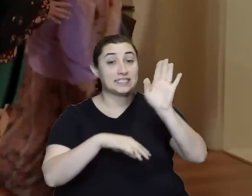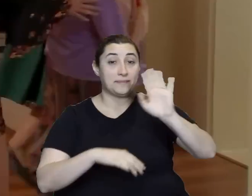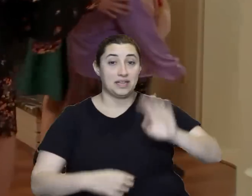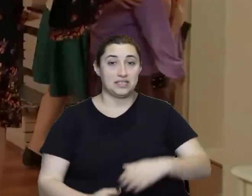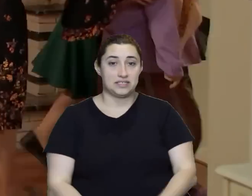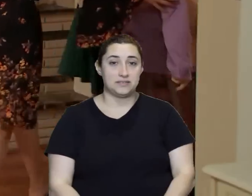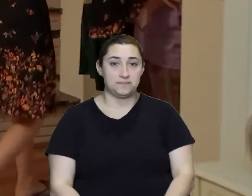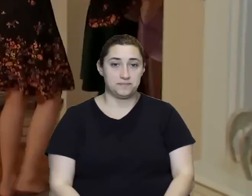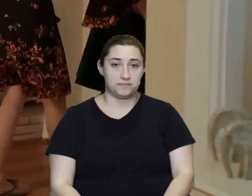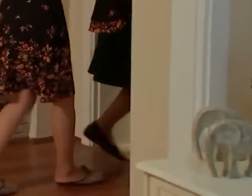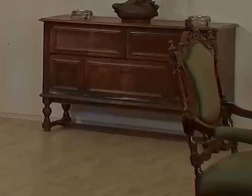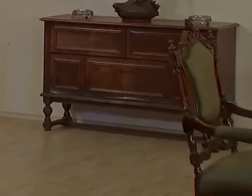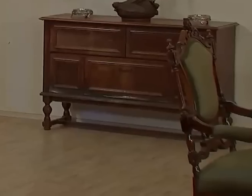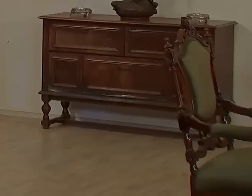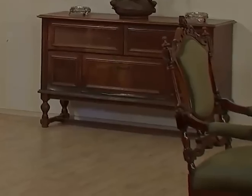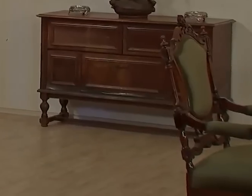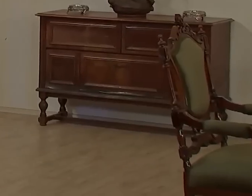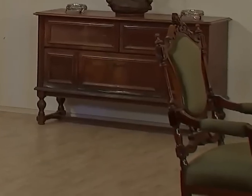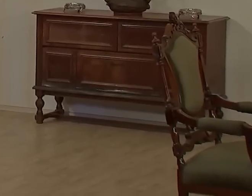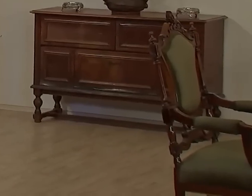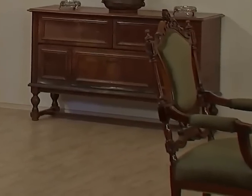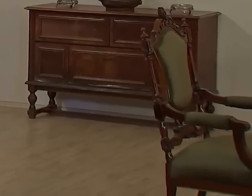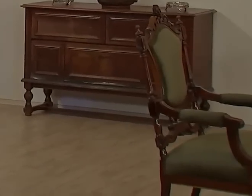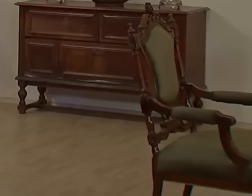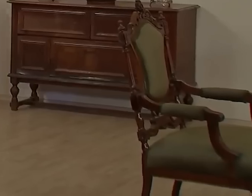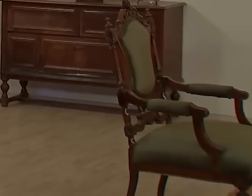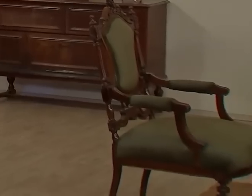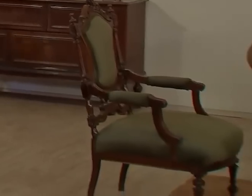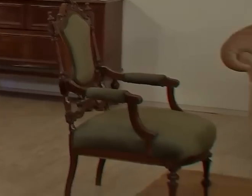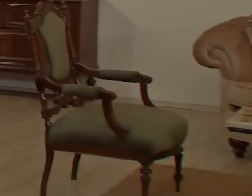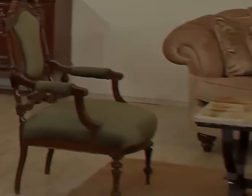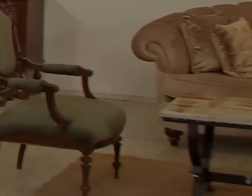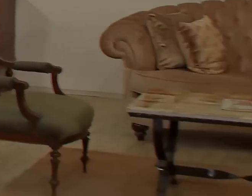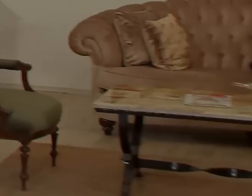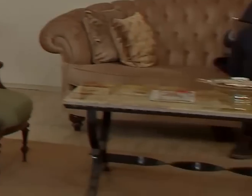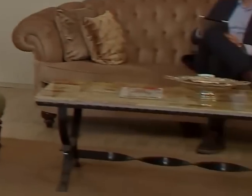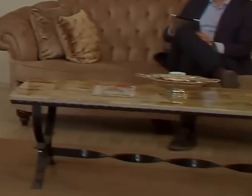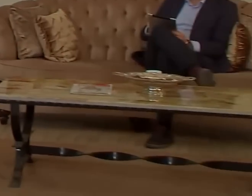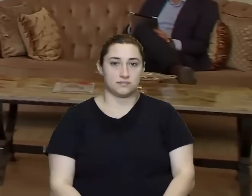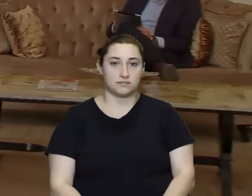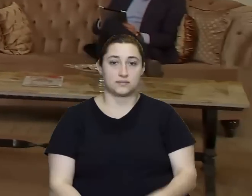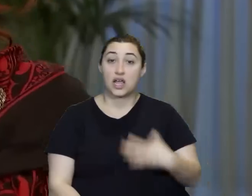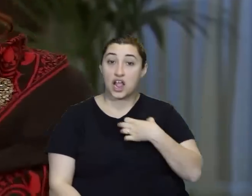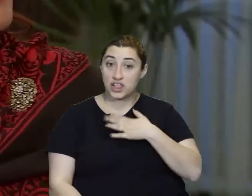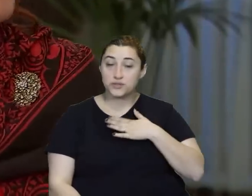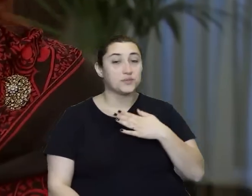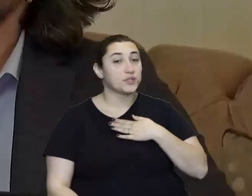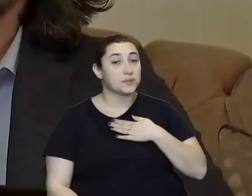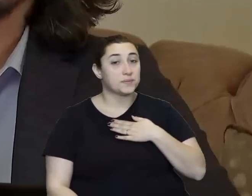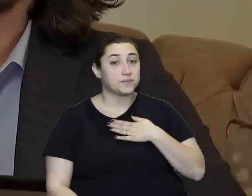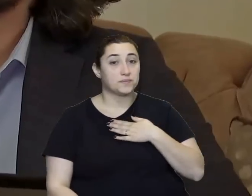canım. Gidiyorlar. Cevriye çikolata kutusuyla salona girdi, mutfağa geçiyor. Nihat tabletle koltukta. Halacığım.